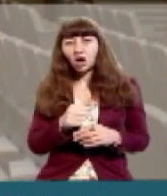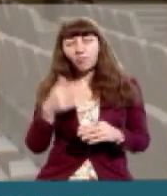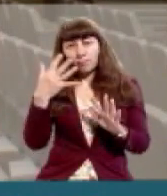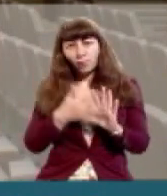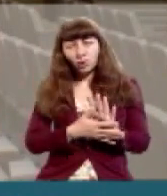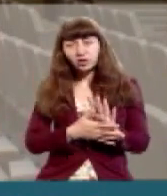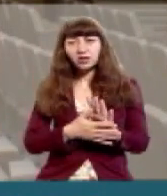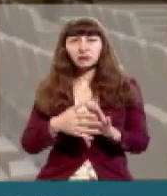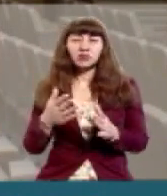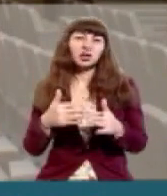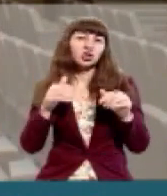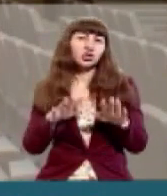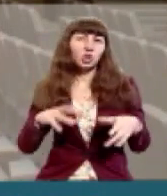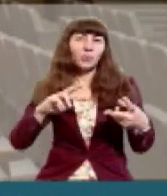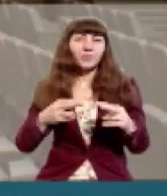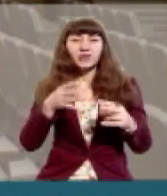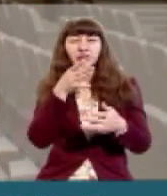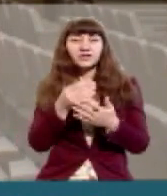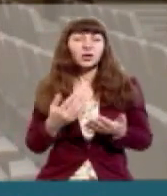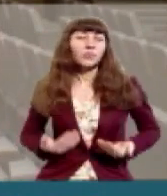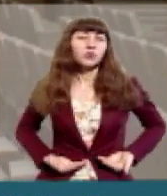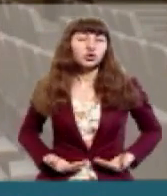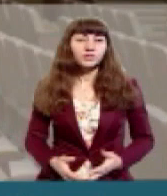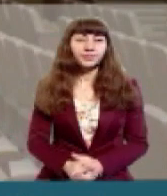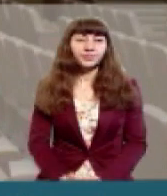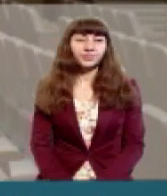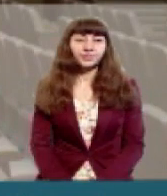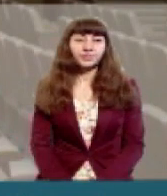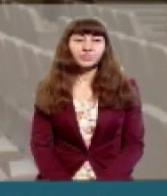таңда жеке кәсіп ашып, шартты түрде мерзімнен бұрын босап шықтым.